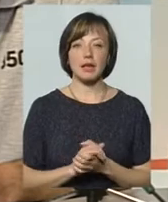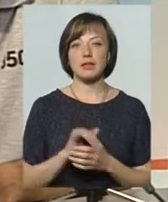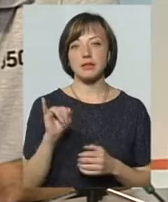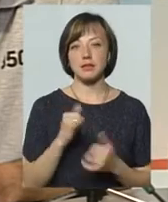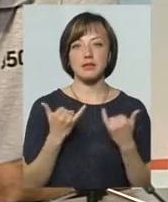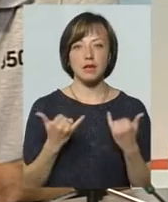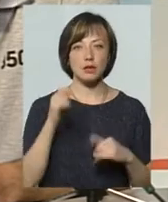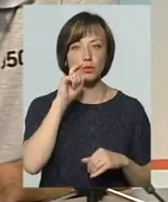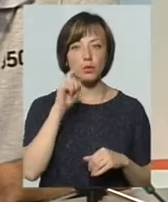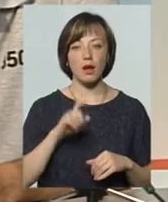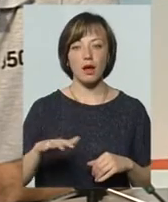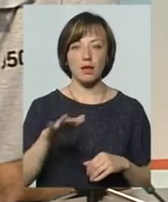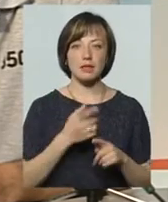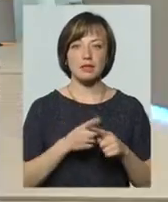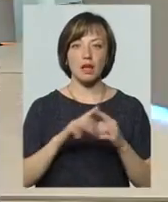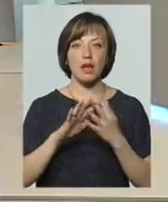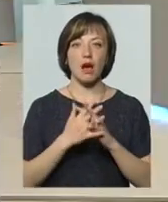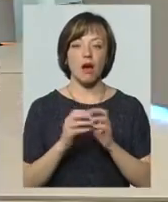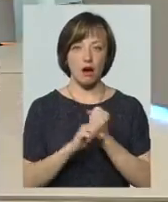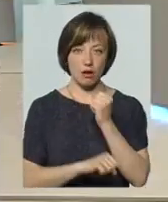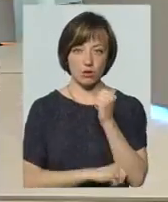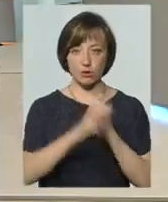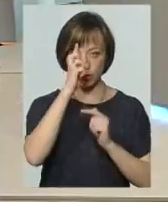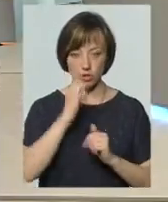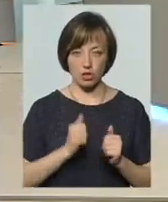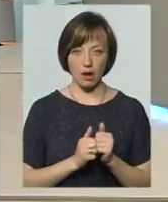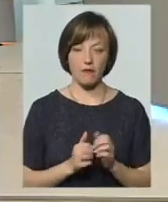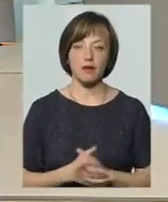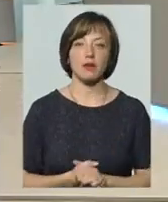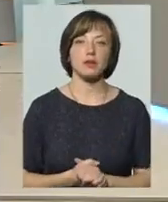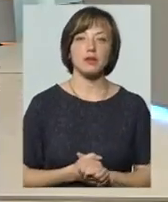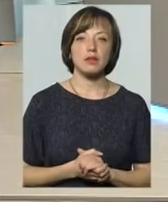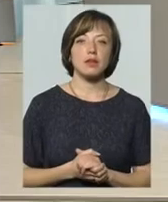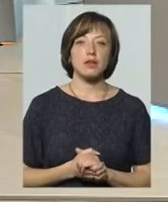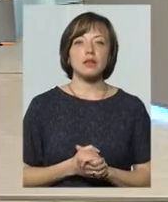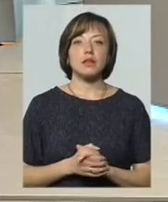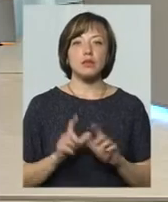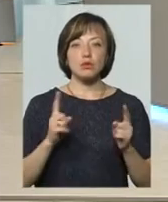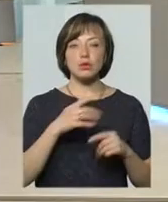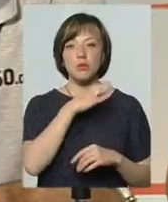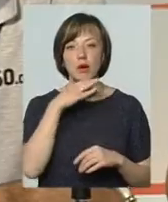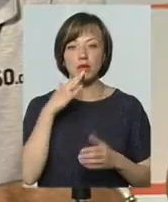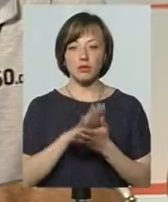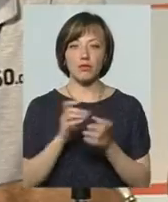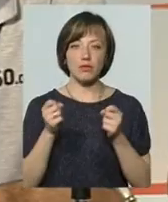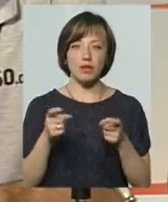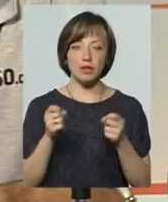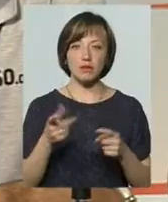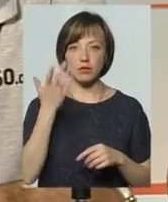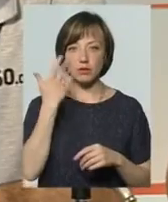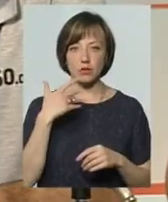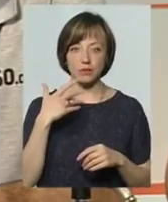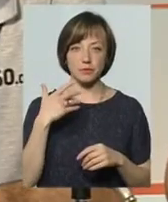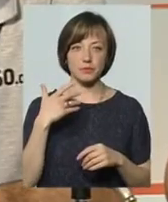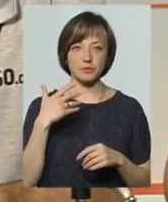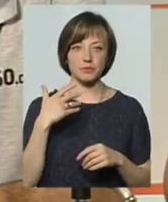зараз Україна – це є агро, тобто, да, держава, і дуже багато саме викидів йдуть під час от